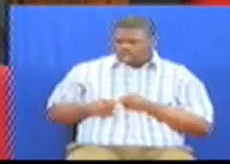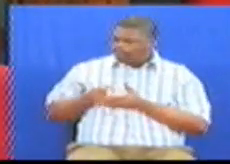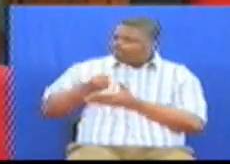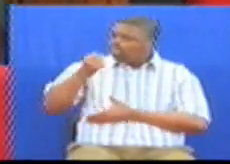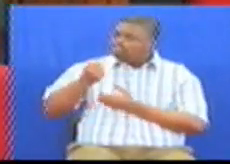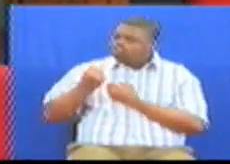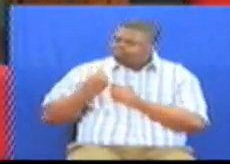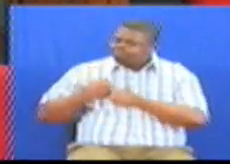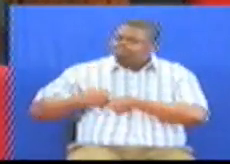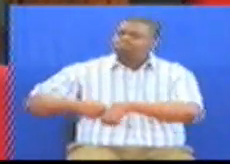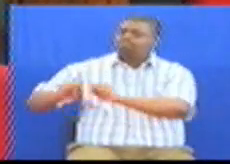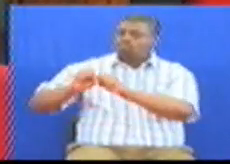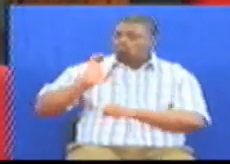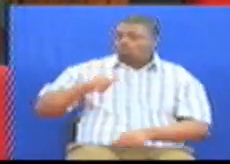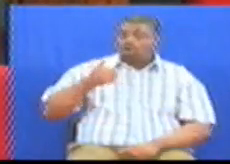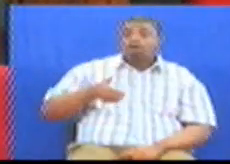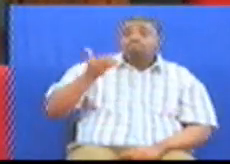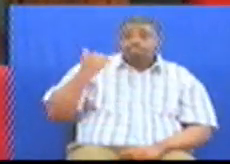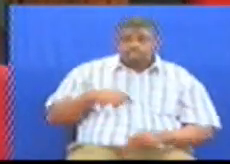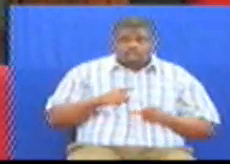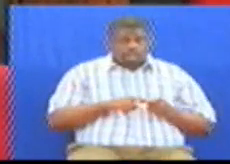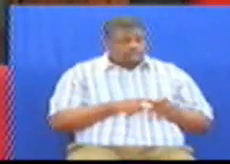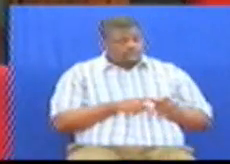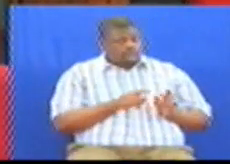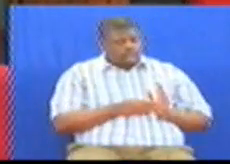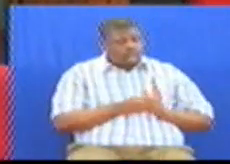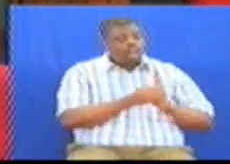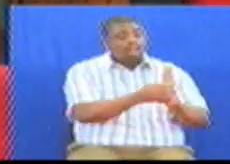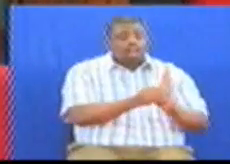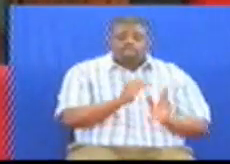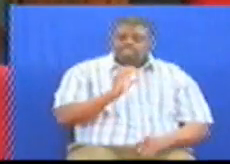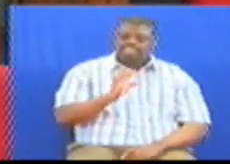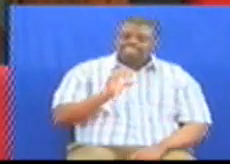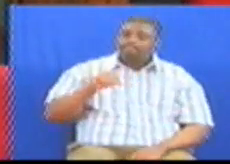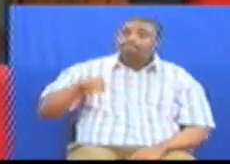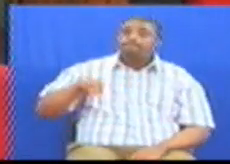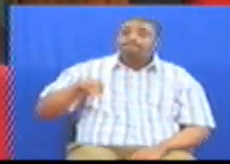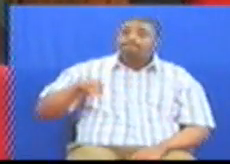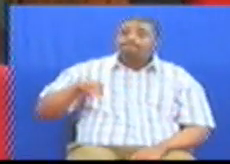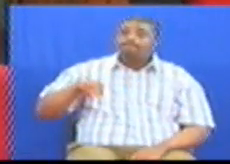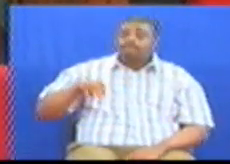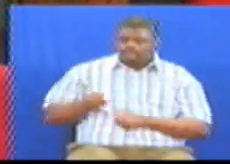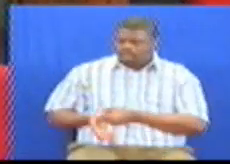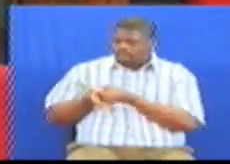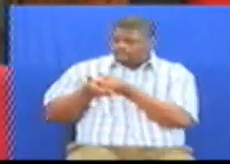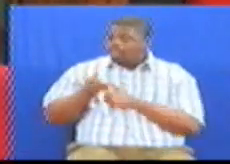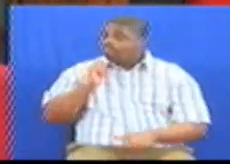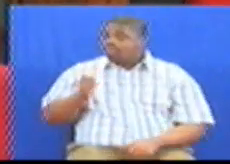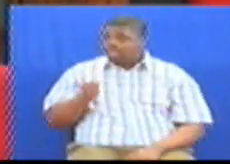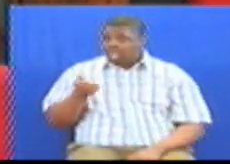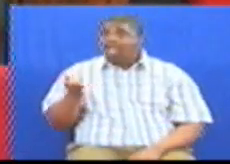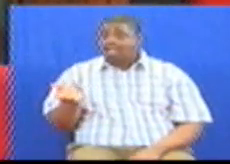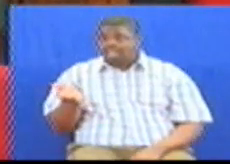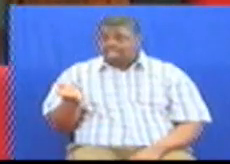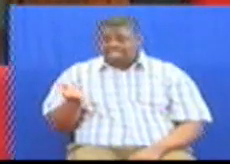ya mwaka uliopita na utekelezaji wa ilani ya Chama cha Mapinduzi. Mheshimiwa Naibu Spika, ni dhahiri